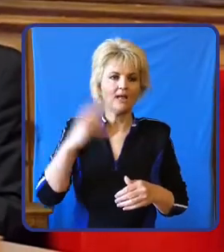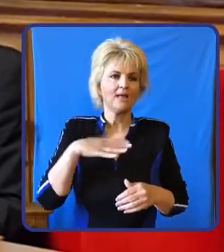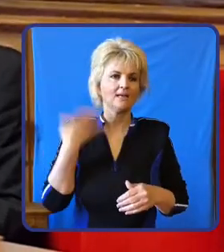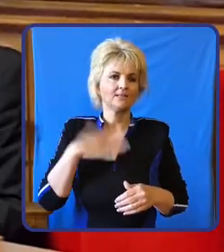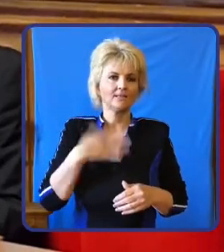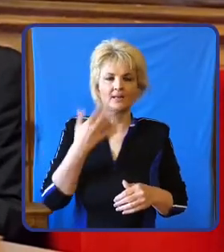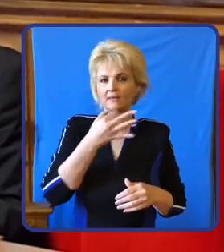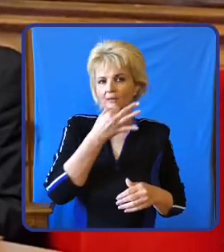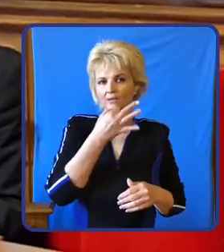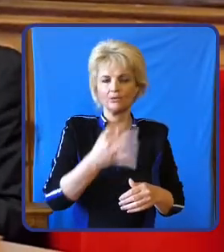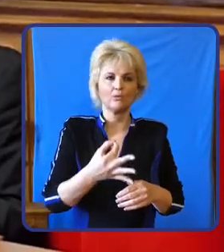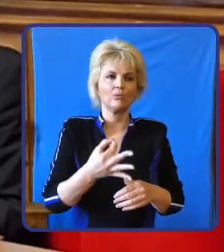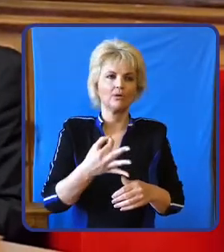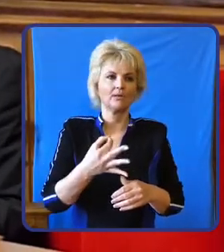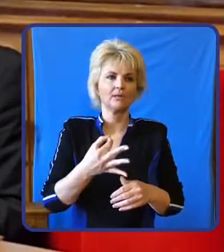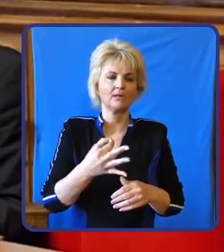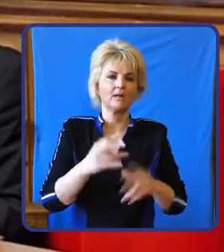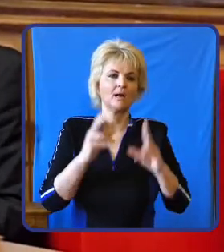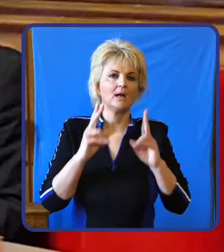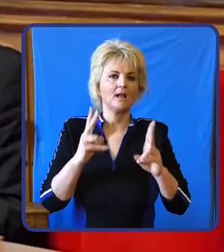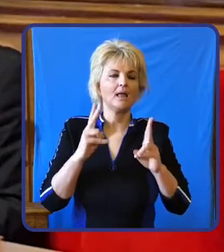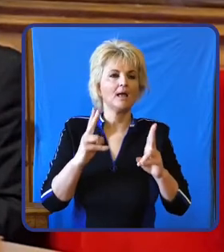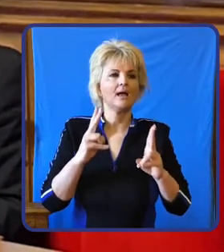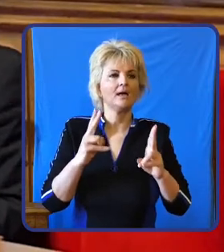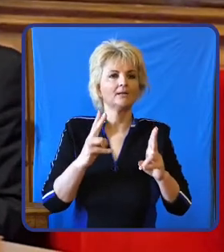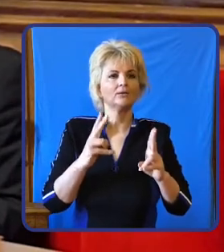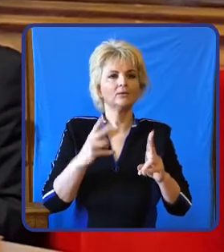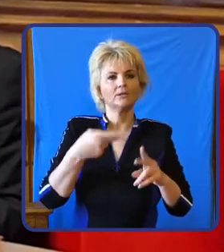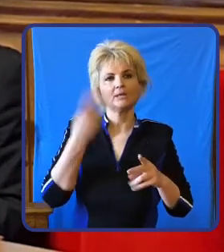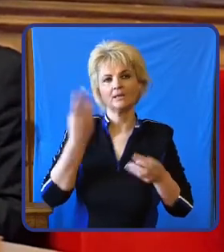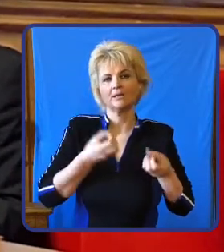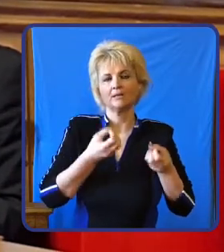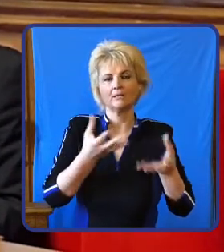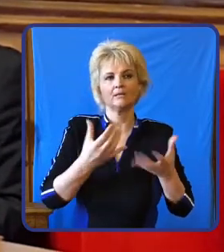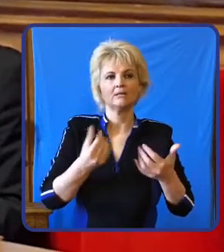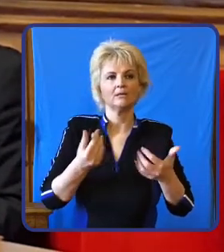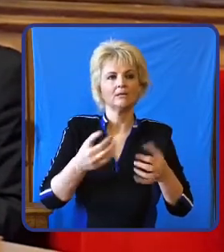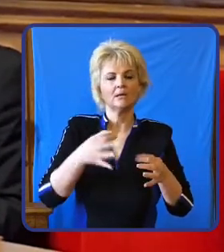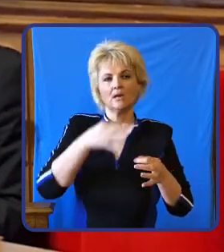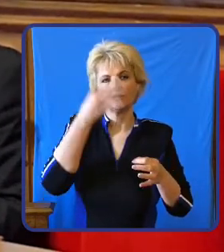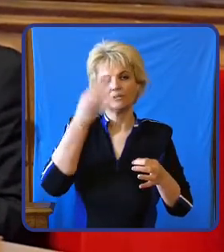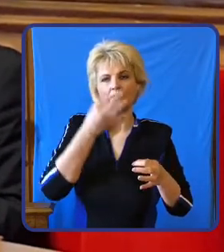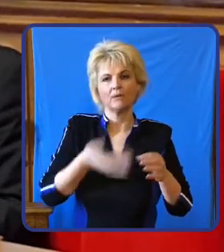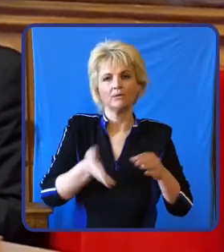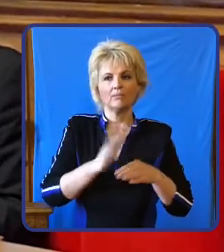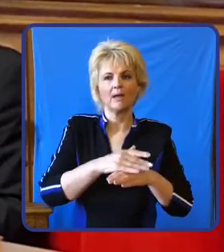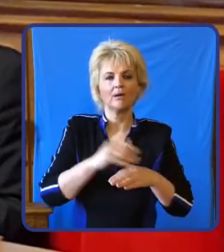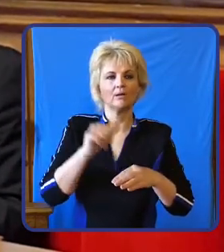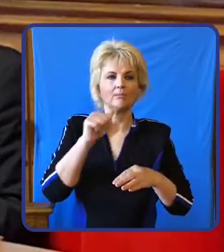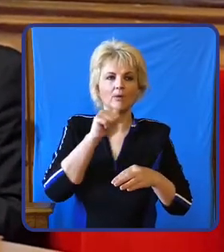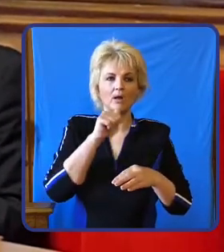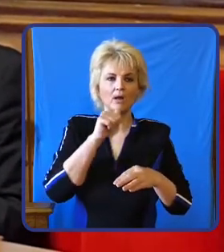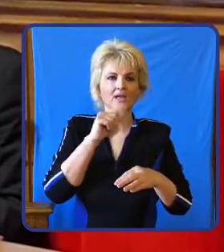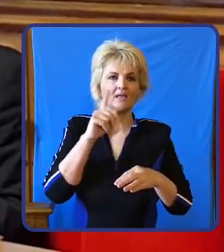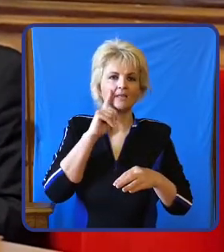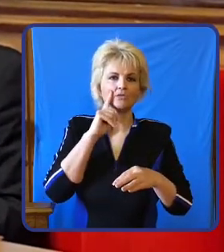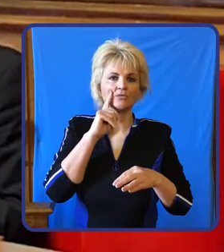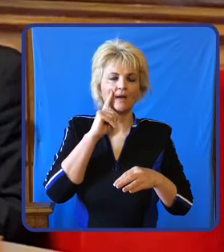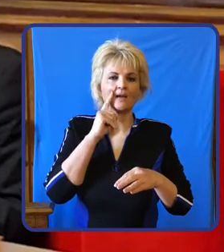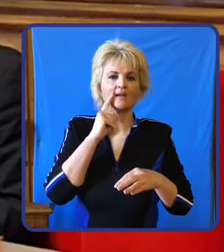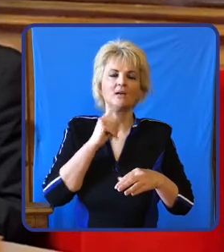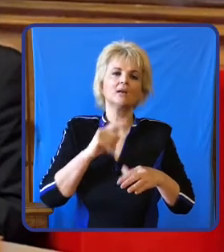Szeretném jelezni, mert lehet, hogy nem jutott el sokakhoz a hír, hogy szombaton elhunyt Paragi István. Nyugodjon békében.